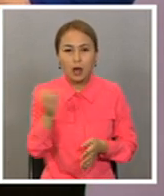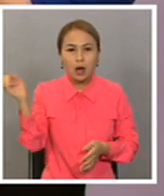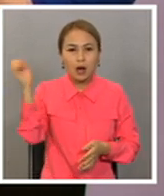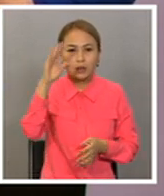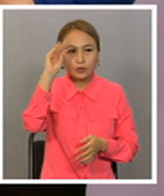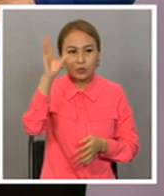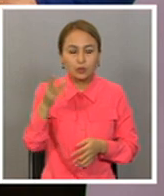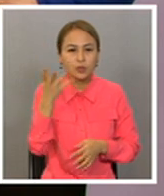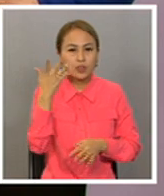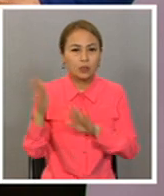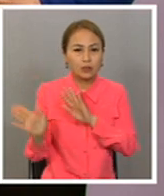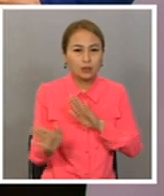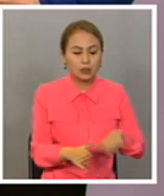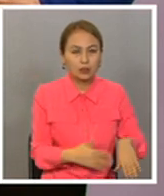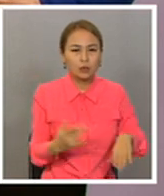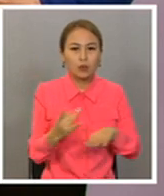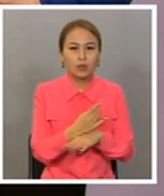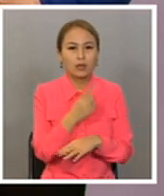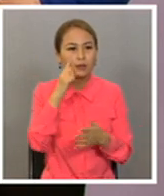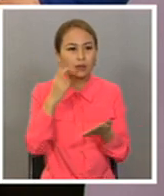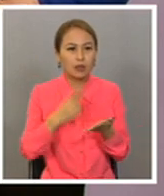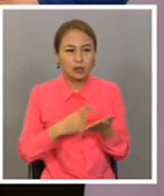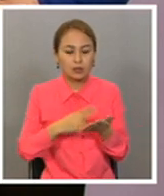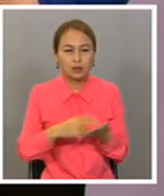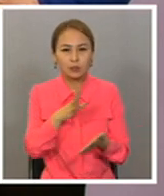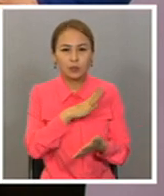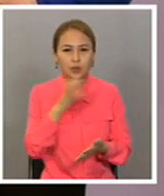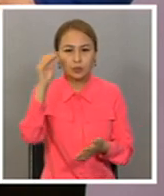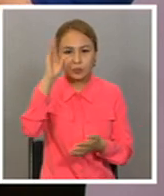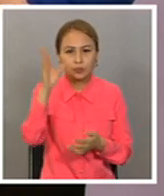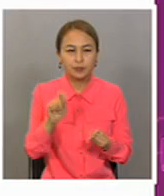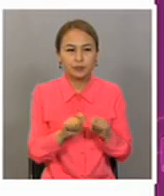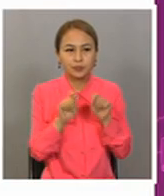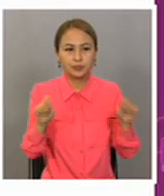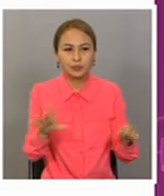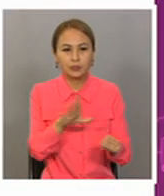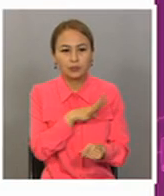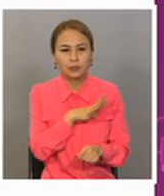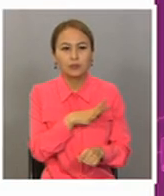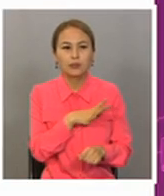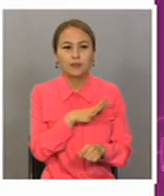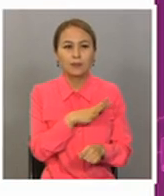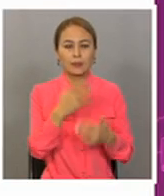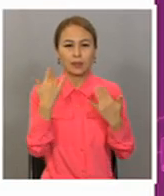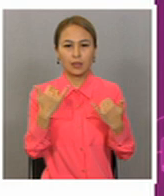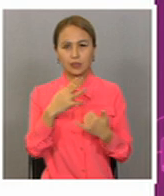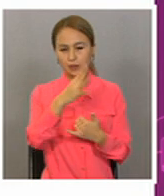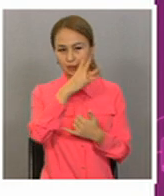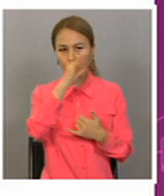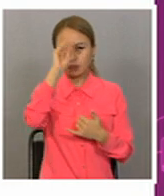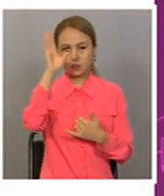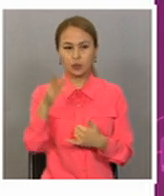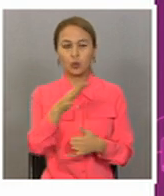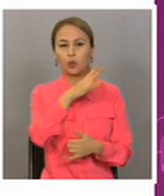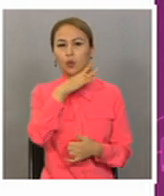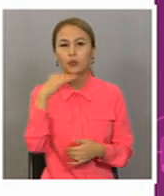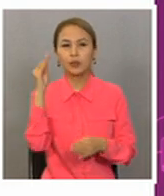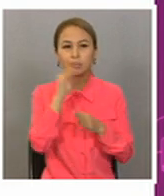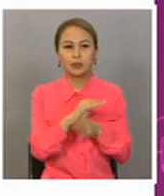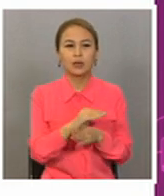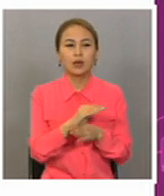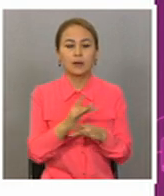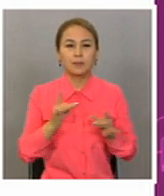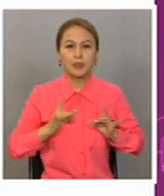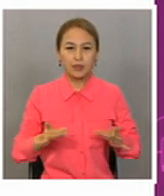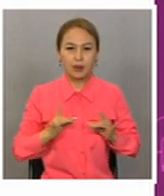күнтізбесінен кейін одан да дәлірек күн күнтізбелері пайда болды. Қазіргі күнтізбелердің көбінде мейрам күндері,